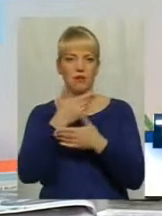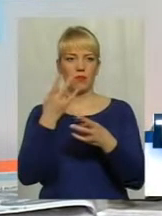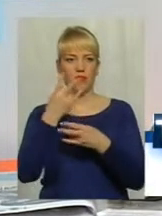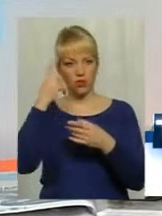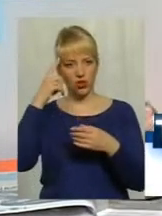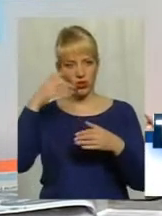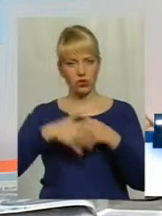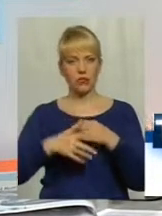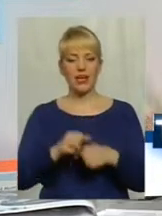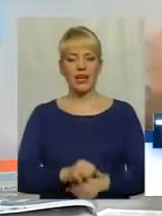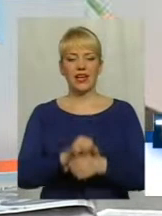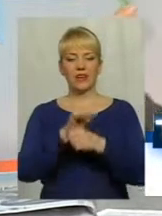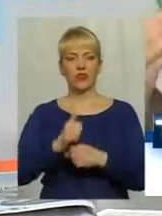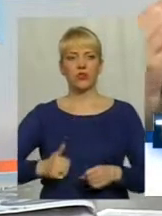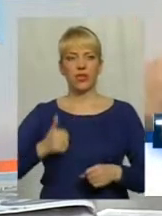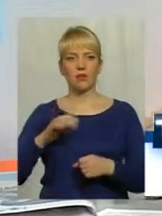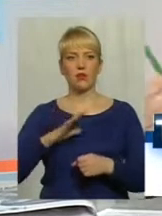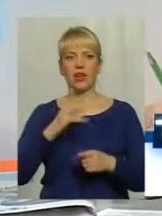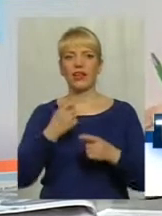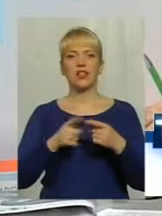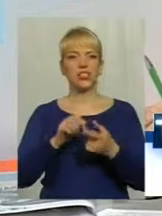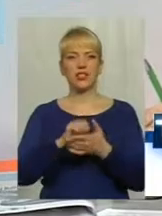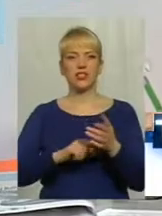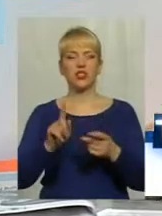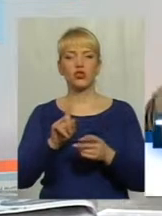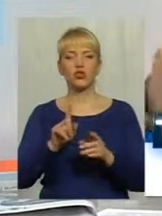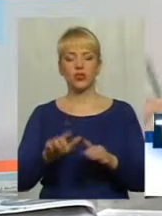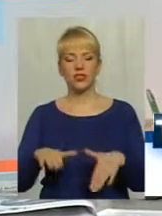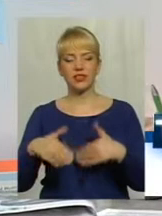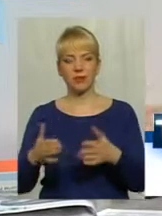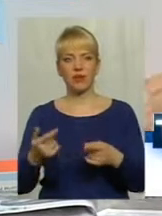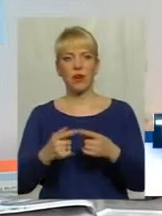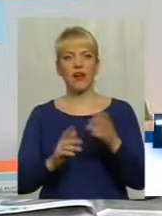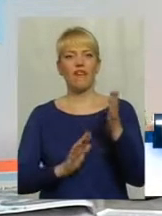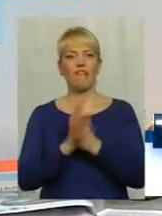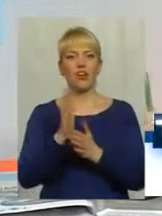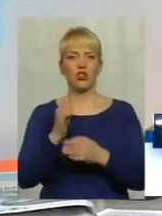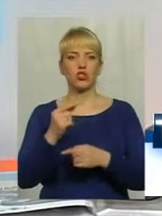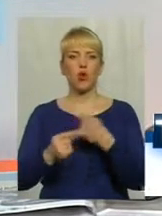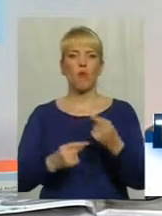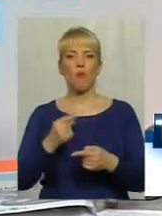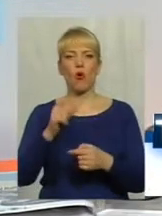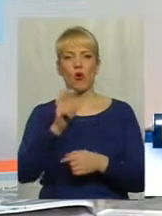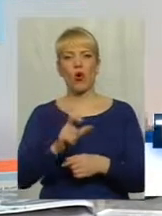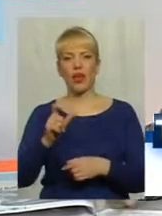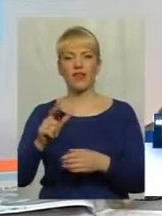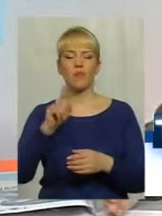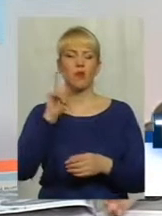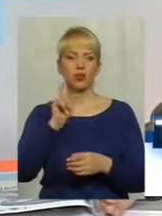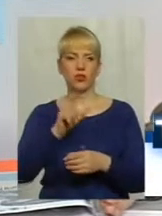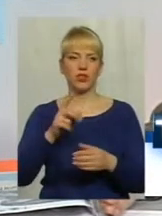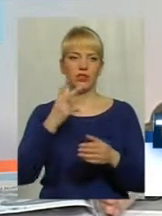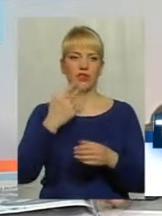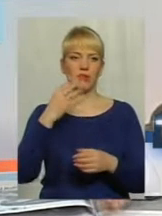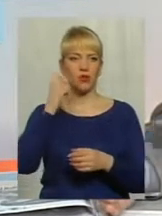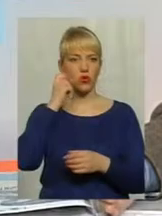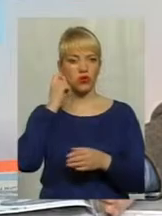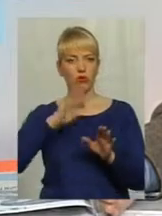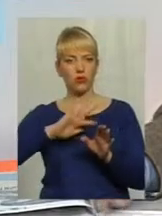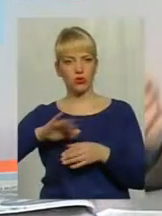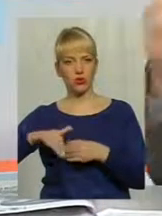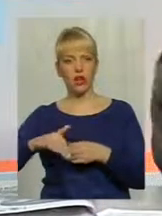революція гідності сталася не просто через те, що хтось її запанував. Виросло покоління молодих людей, 25 років пройшло,